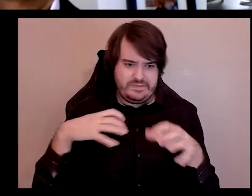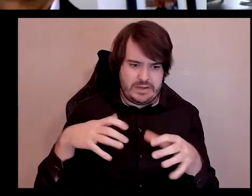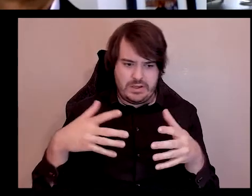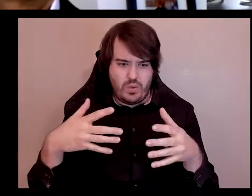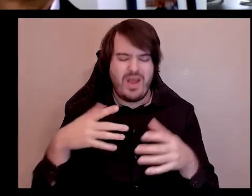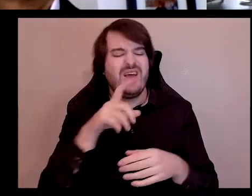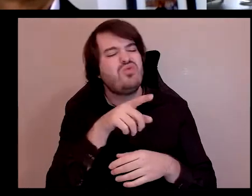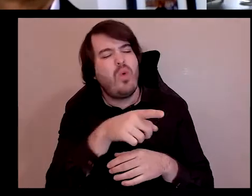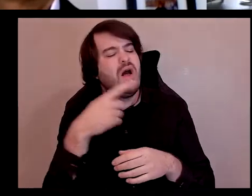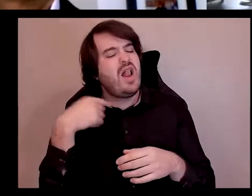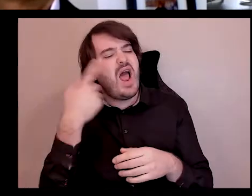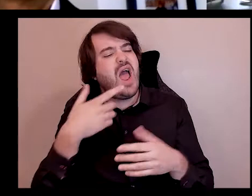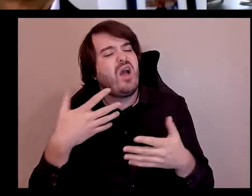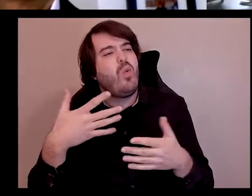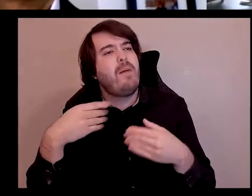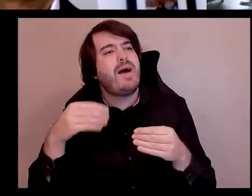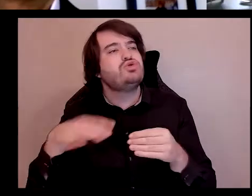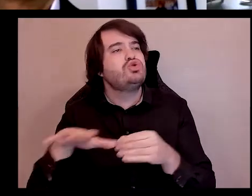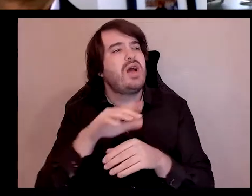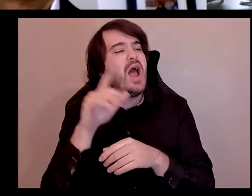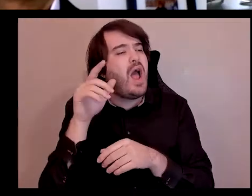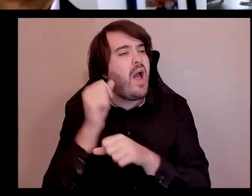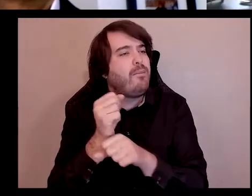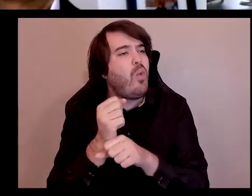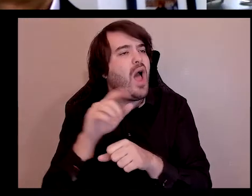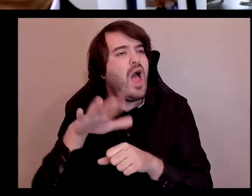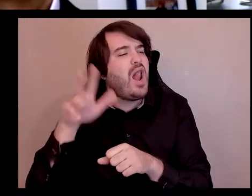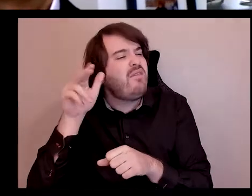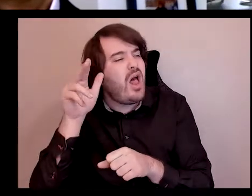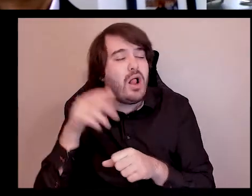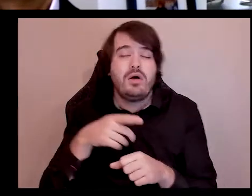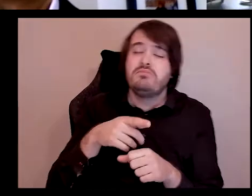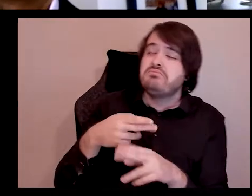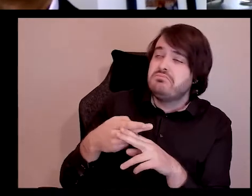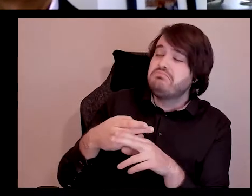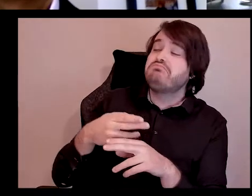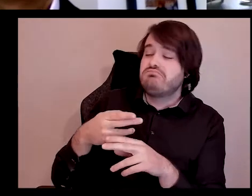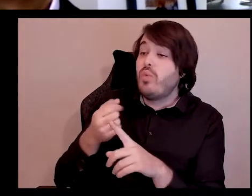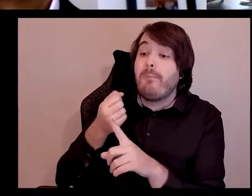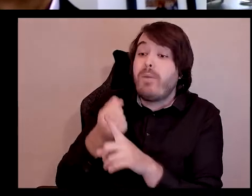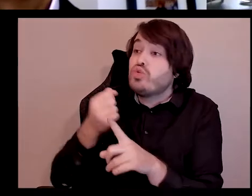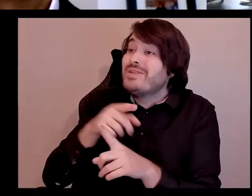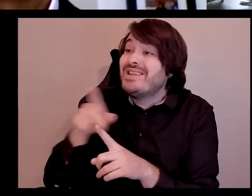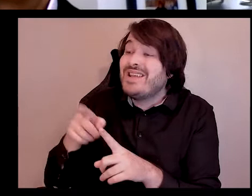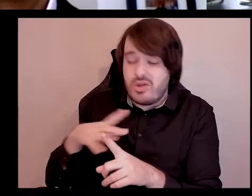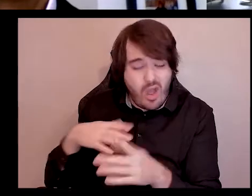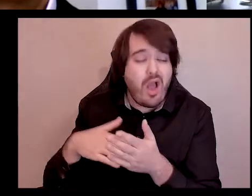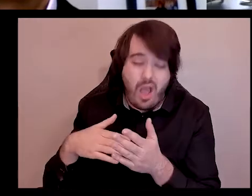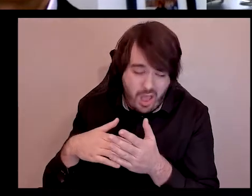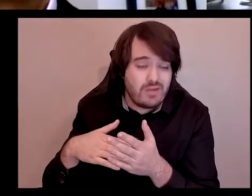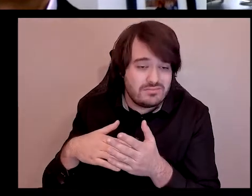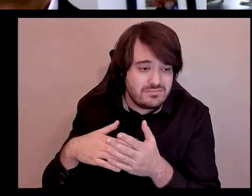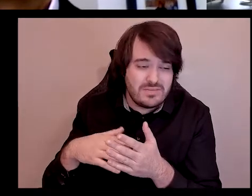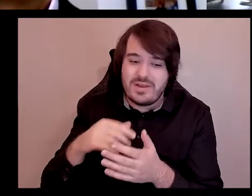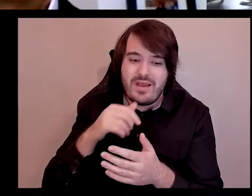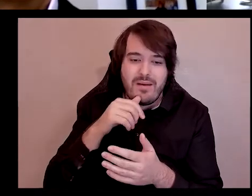votre lecture de votre organisme actuellement du marché de l'emploi à Laval? Les opportunités sont là. Vous savez, je dis souvent aux chercheurs